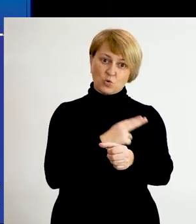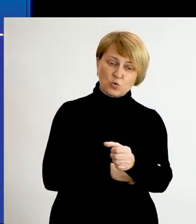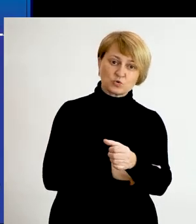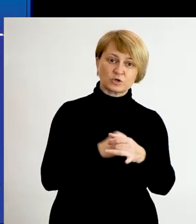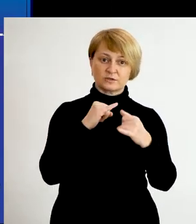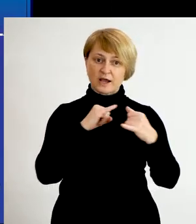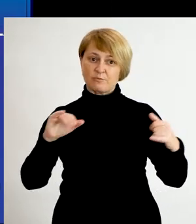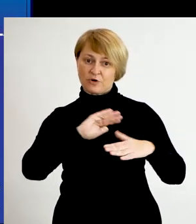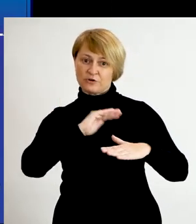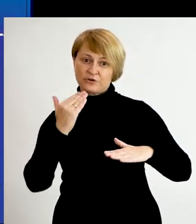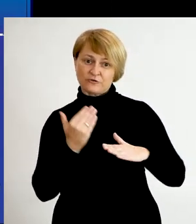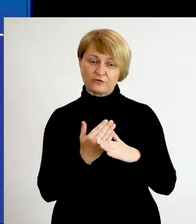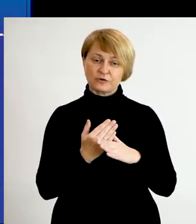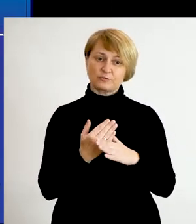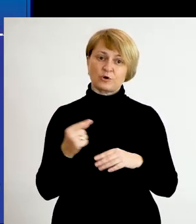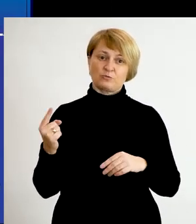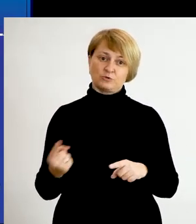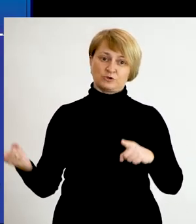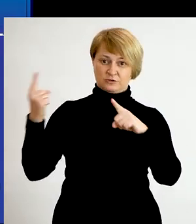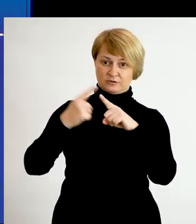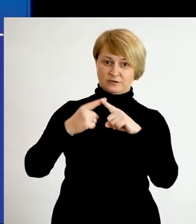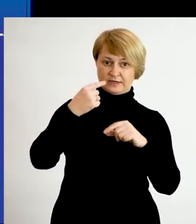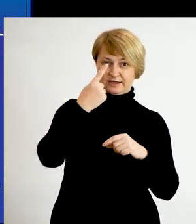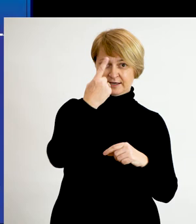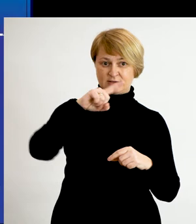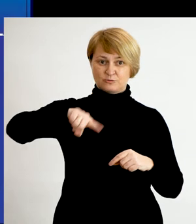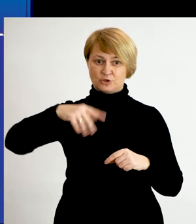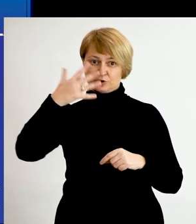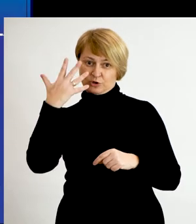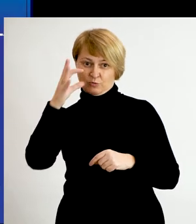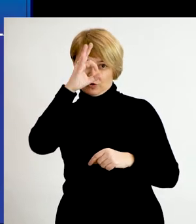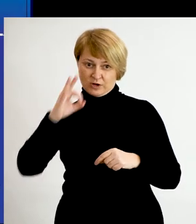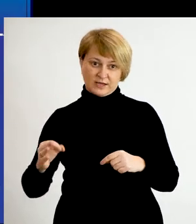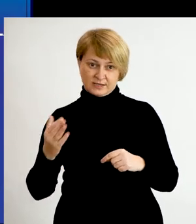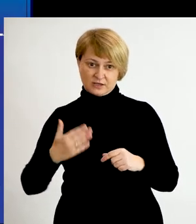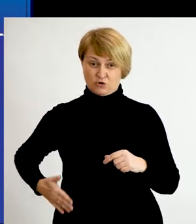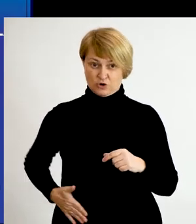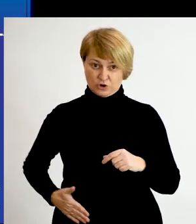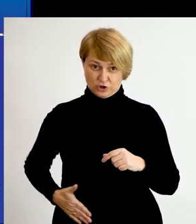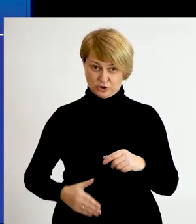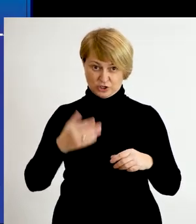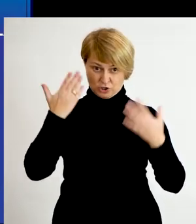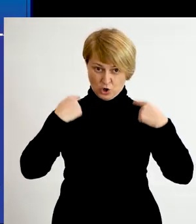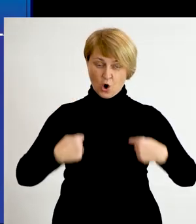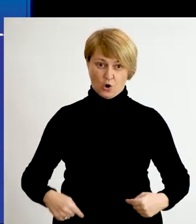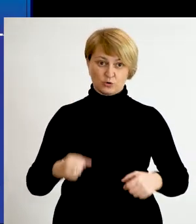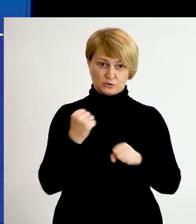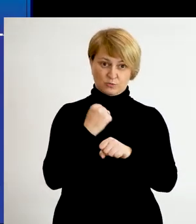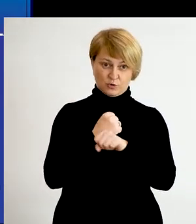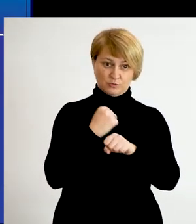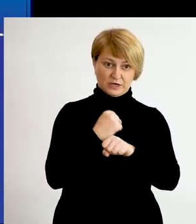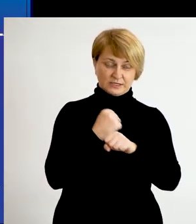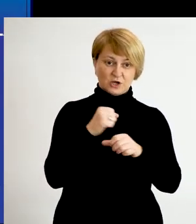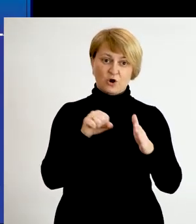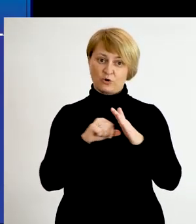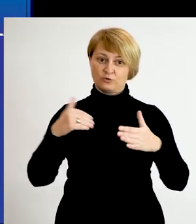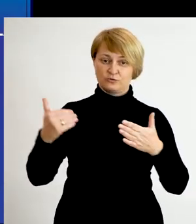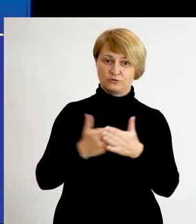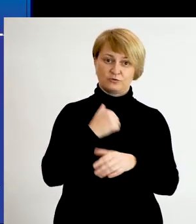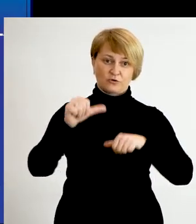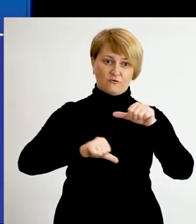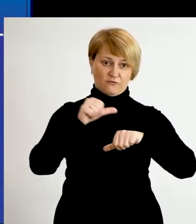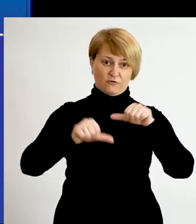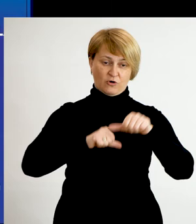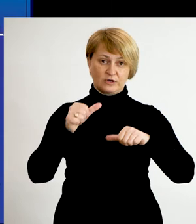urząd czy pracodawca ma dopłacać kolejne 1,5% i te pieniądze nie trafią do kieszeni pracowników, czyli pracownicy od nowego